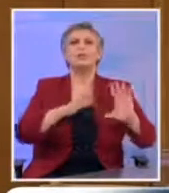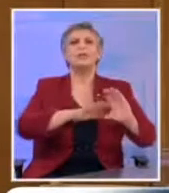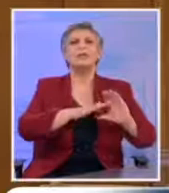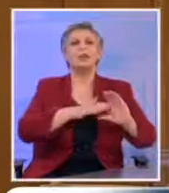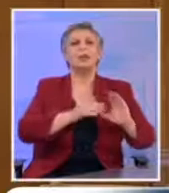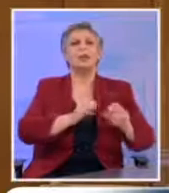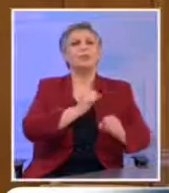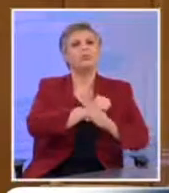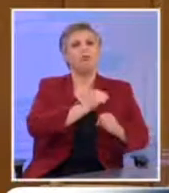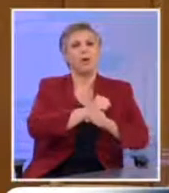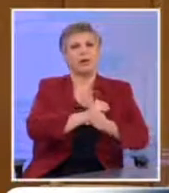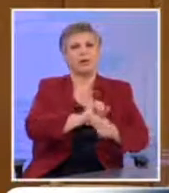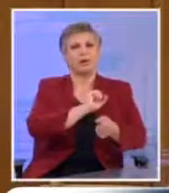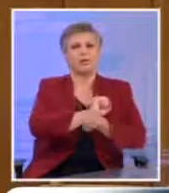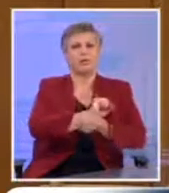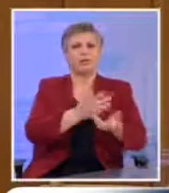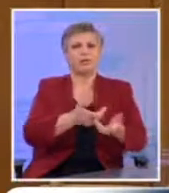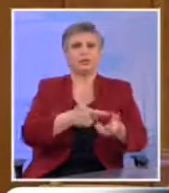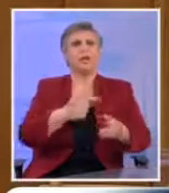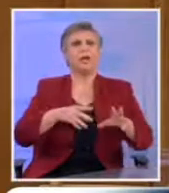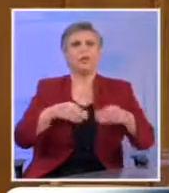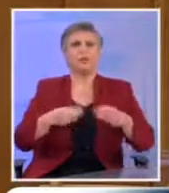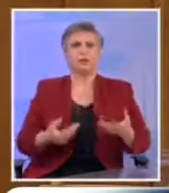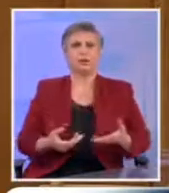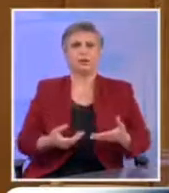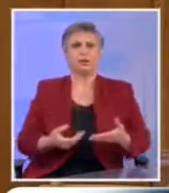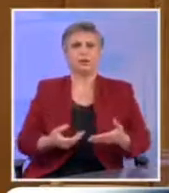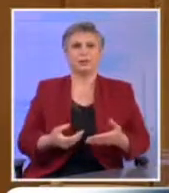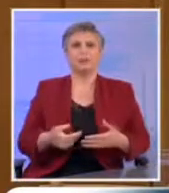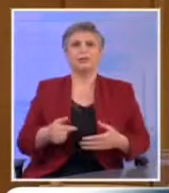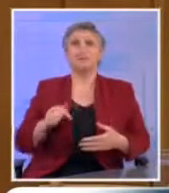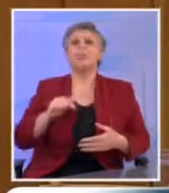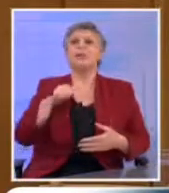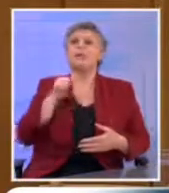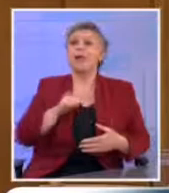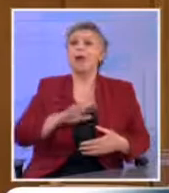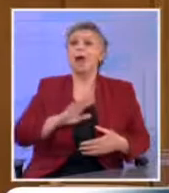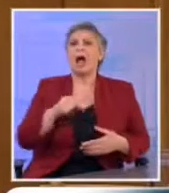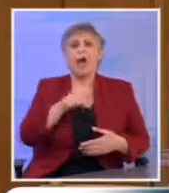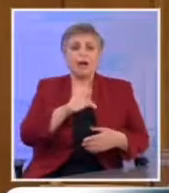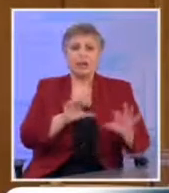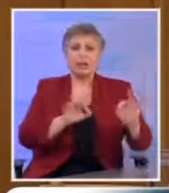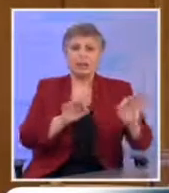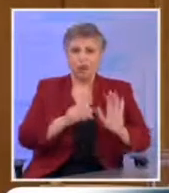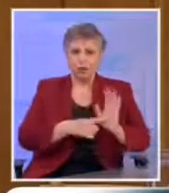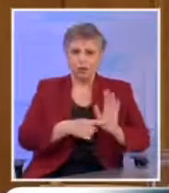το παρόν νομοσχέδιο είναι χρήσιμο, κάνετε λάθος. Δεν είναι απλά χρήσιμο,